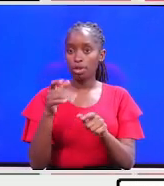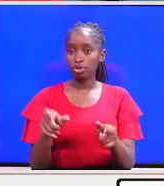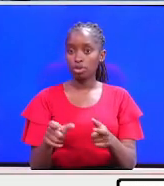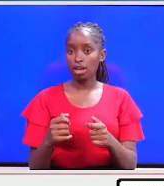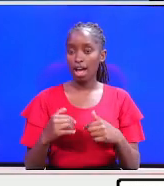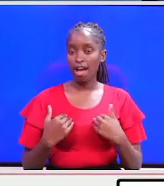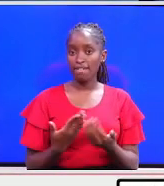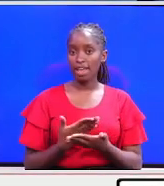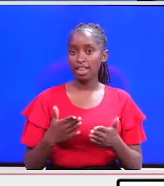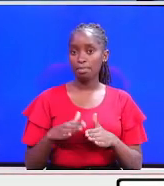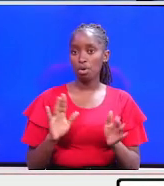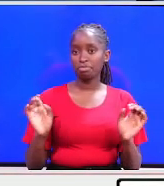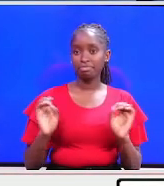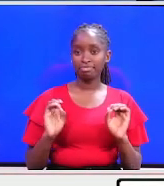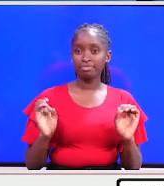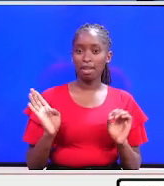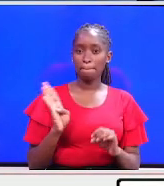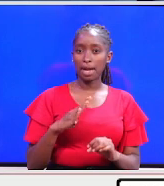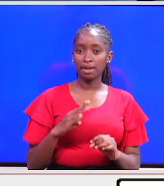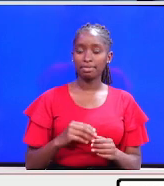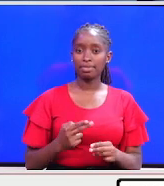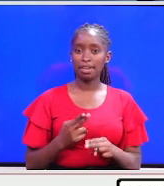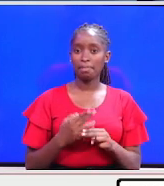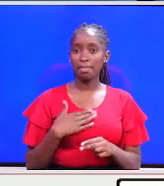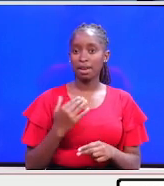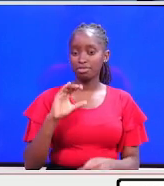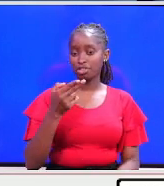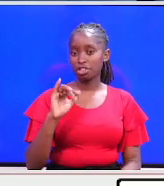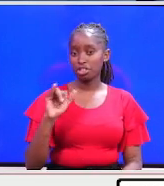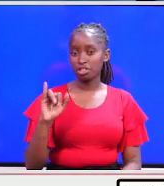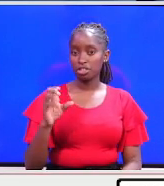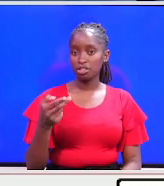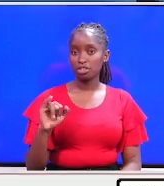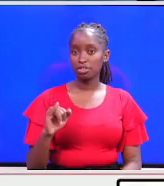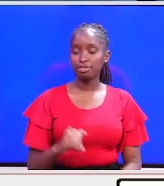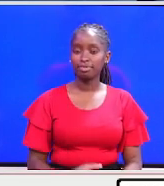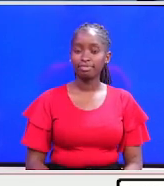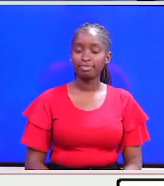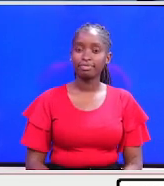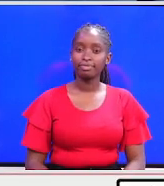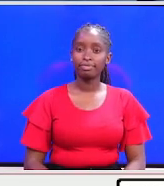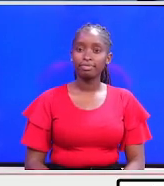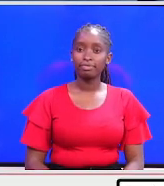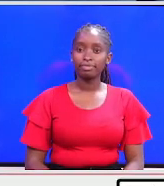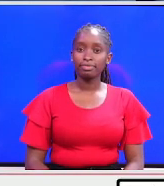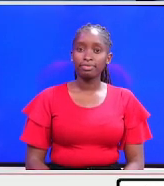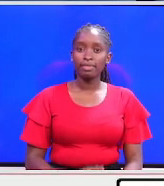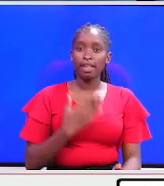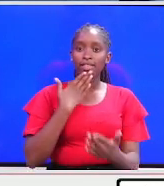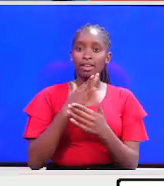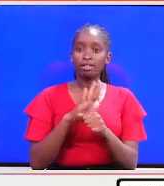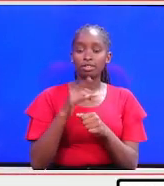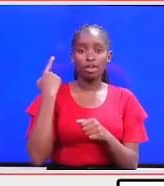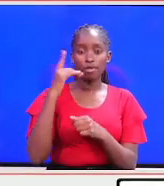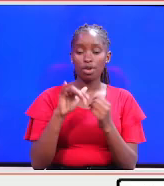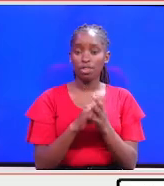sina la ziada Andre, chukua usukani. Jina langu ni Chichi Josephine. Asante sana Chichi Josephine, bila shaka kwa